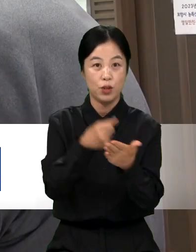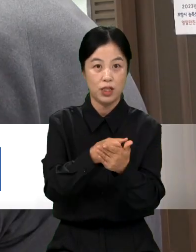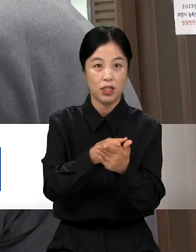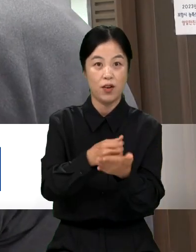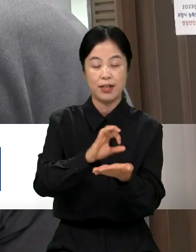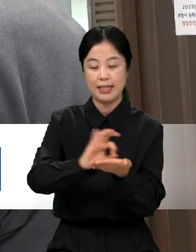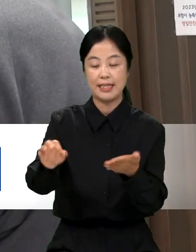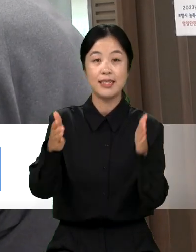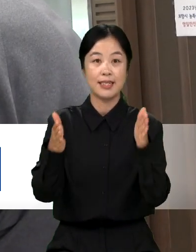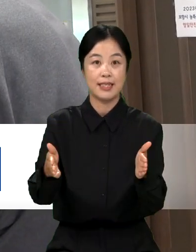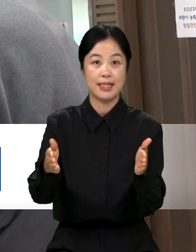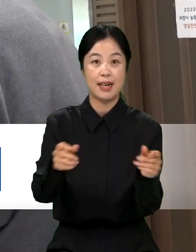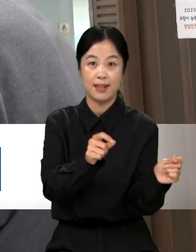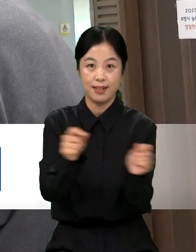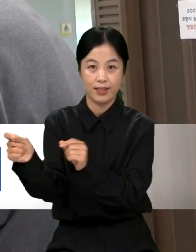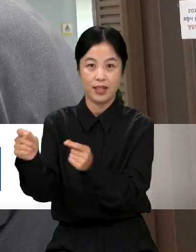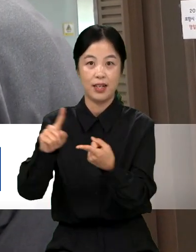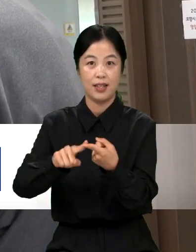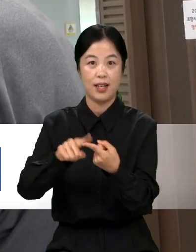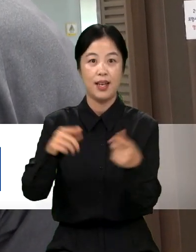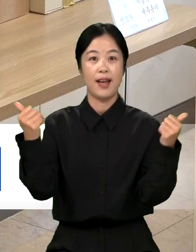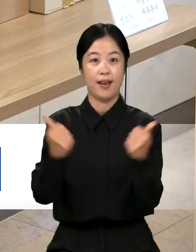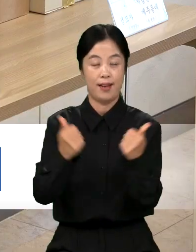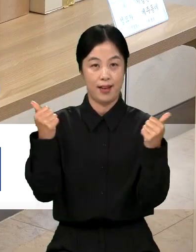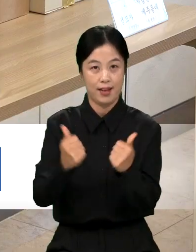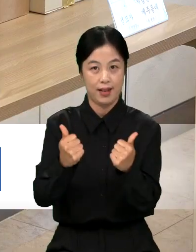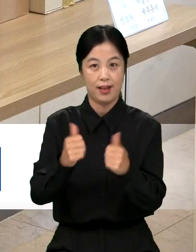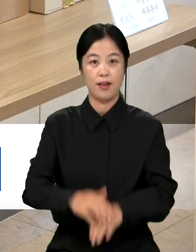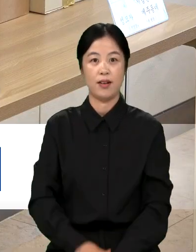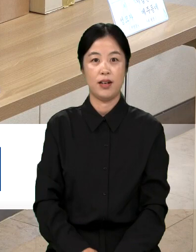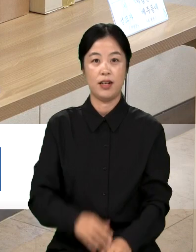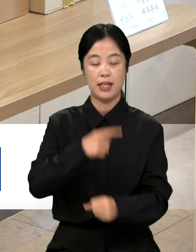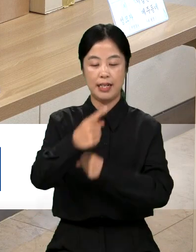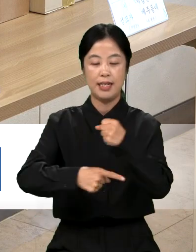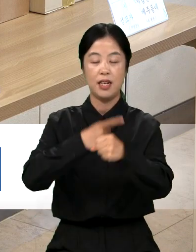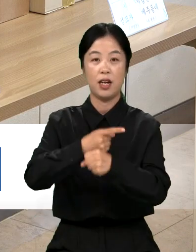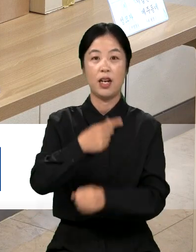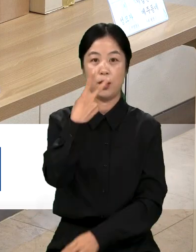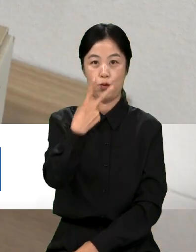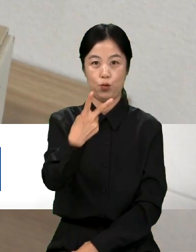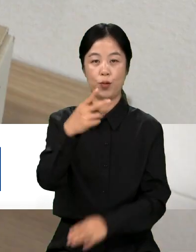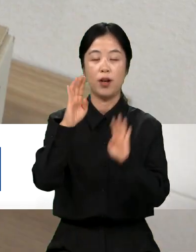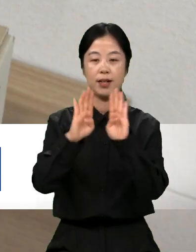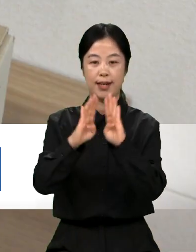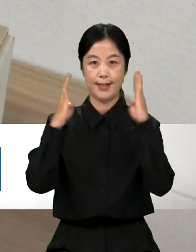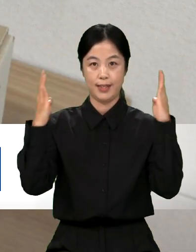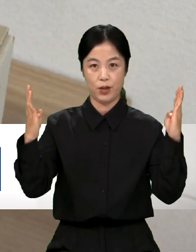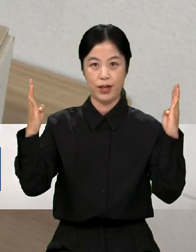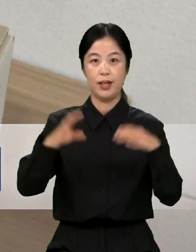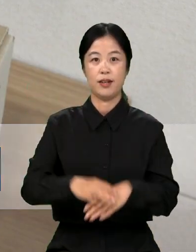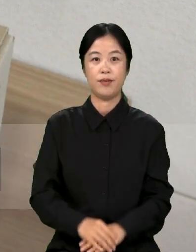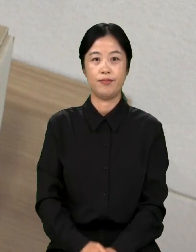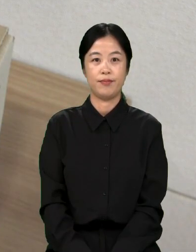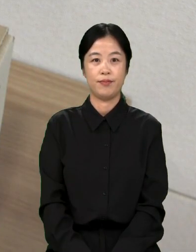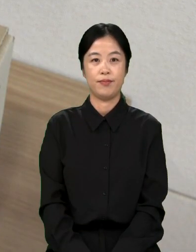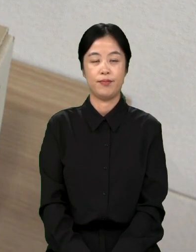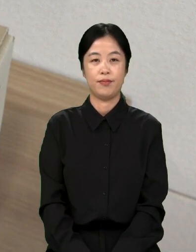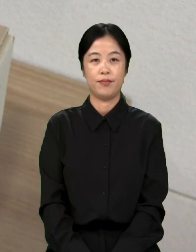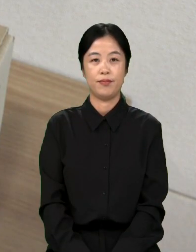사용 신규 지정과 사용기간 연장에 대한 법정 심의 절차로 매년 상 하반기에 각각 개최됩니다